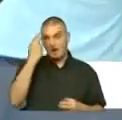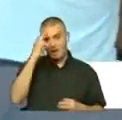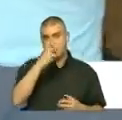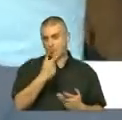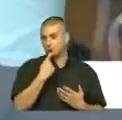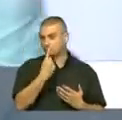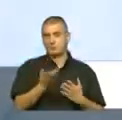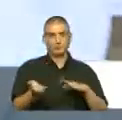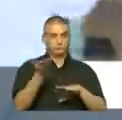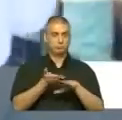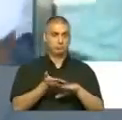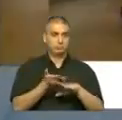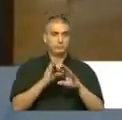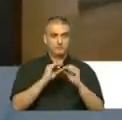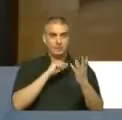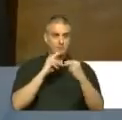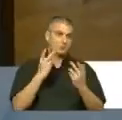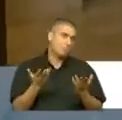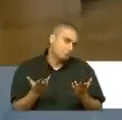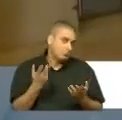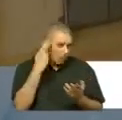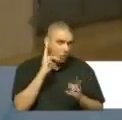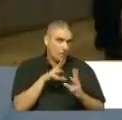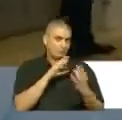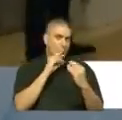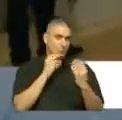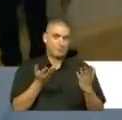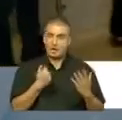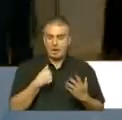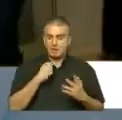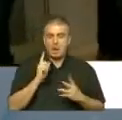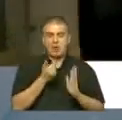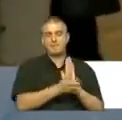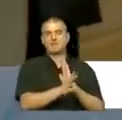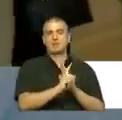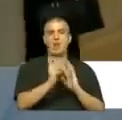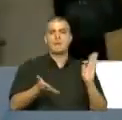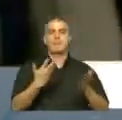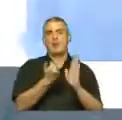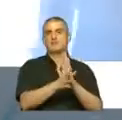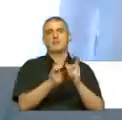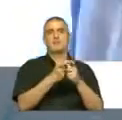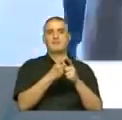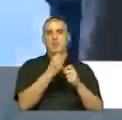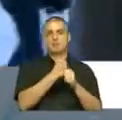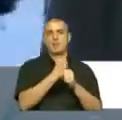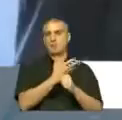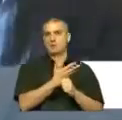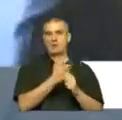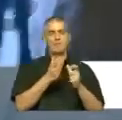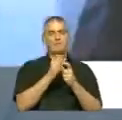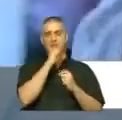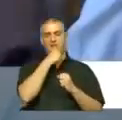אותו לאוויר ומתחילים לדבר עליו, זה רעיון שאפשר לדבר עליו. אני לא הייתי ממהרת לוותר על המפלגות